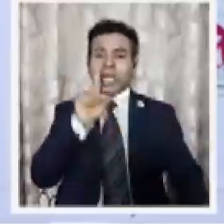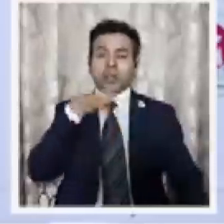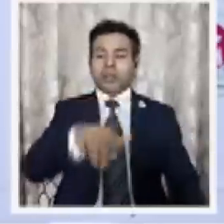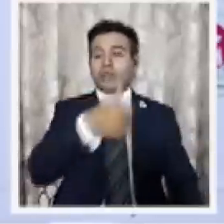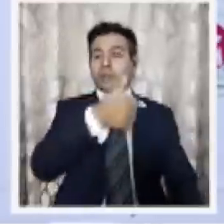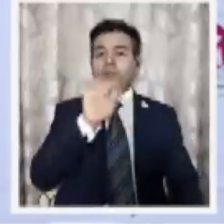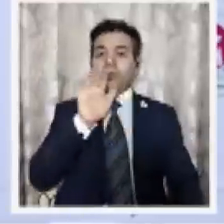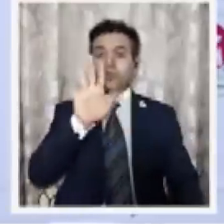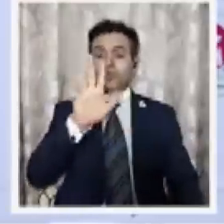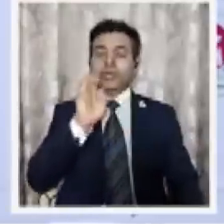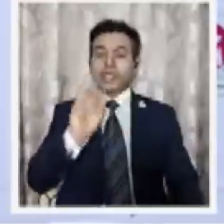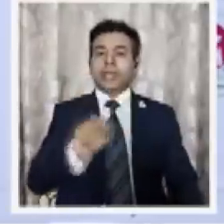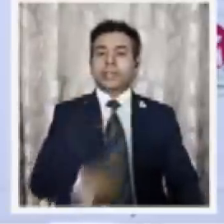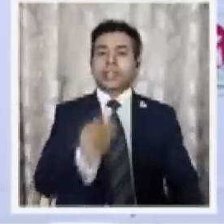শনাক্ত